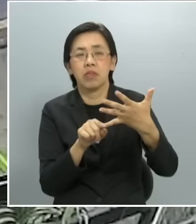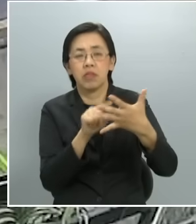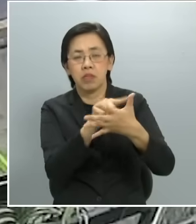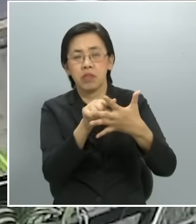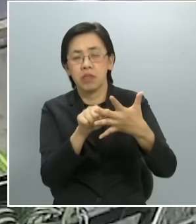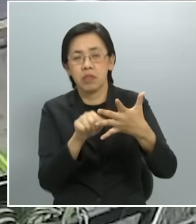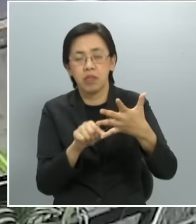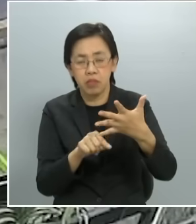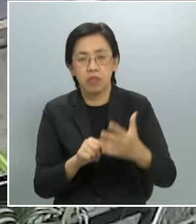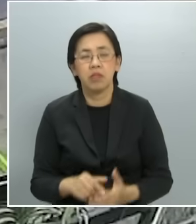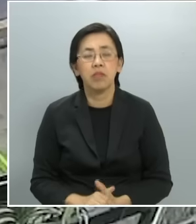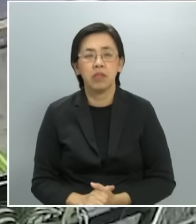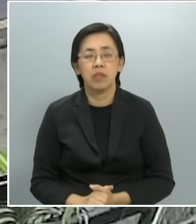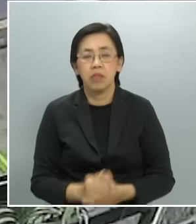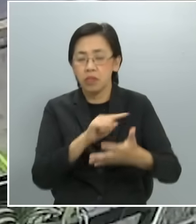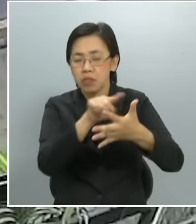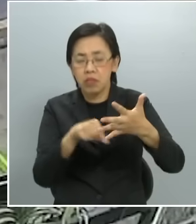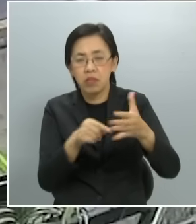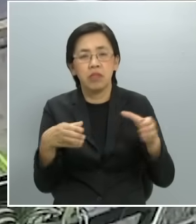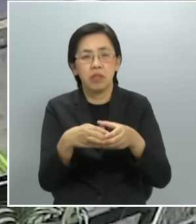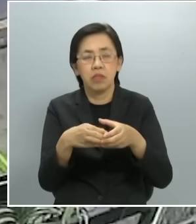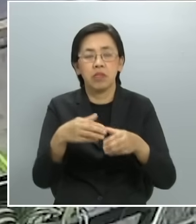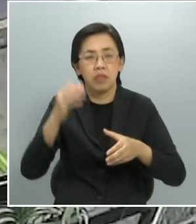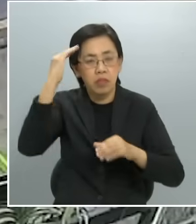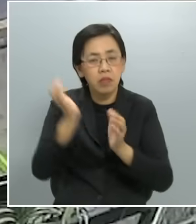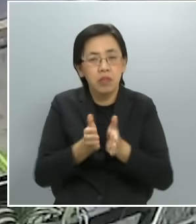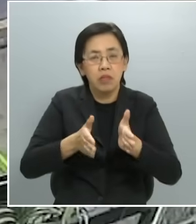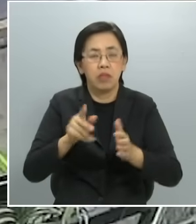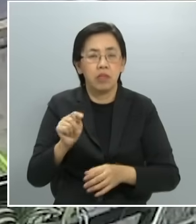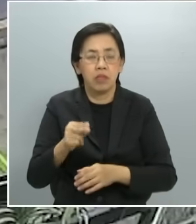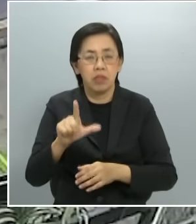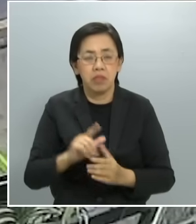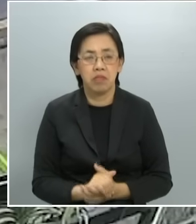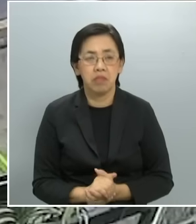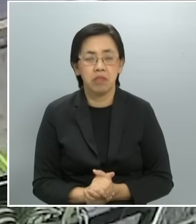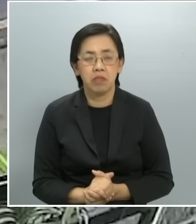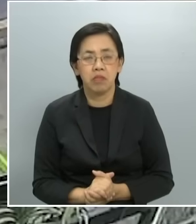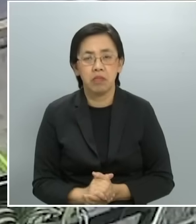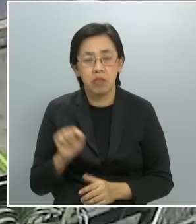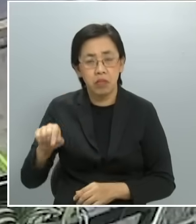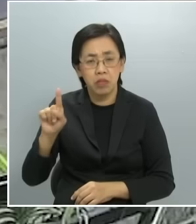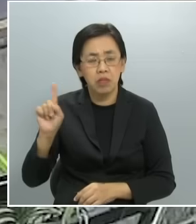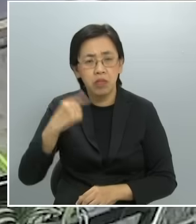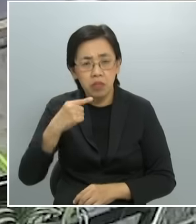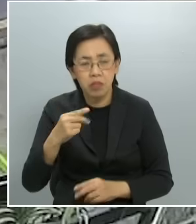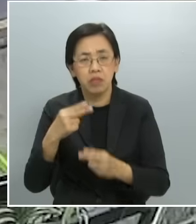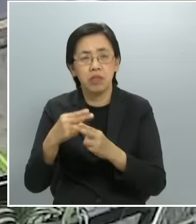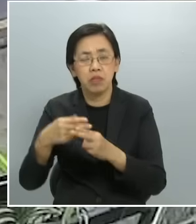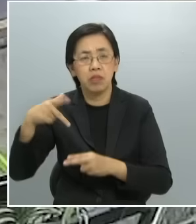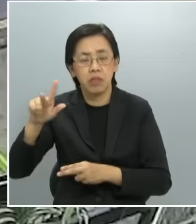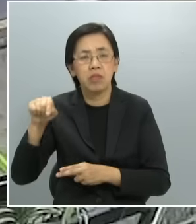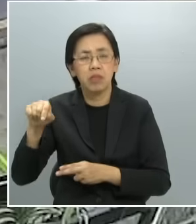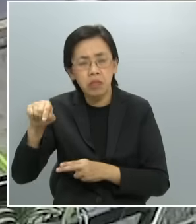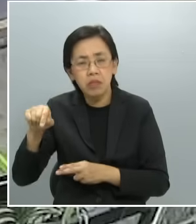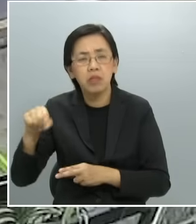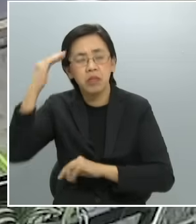อึ้งครับผบหมู่บก.ทรนะส่วนตำรวจนายที่ 6ที่ไม่ถูกดำเนินคดีครับก็คือพันตำรวจโทภัทรวรวิทยาวิสุทธิ์